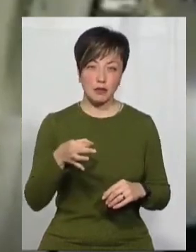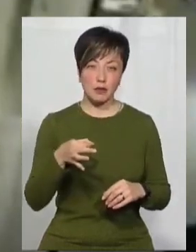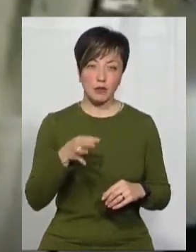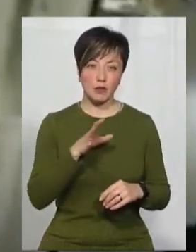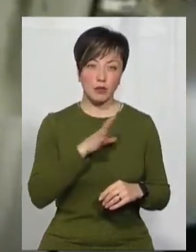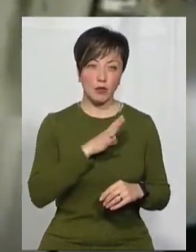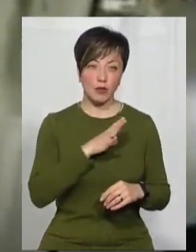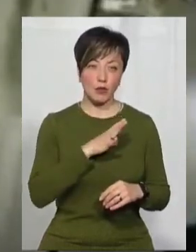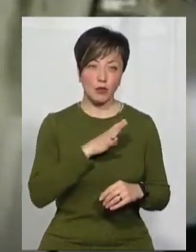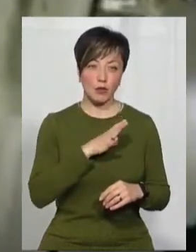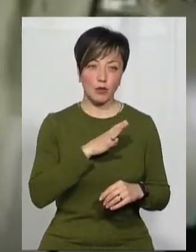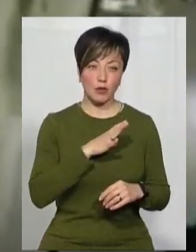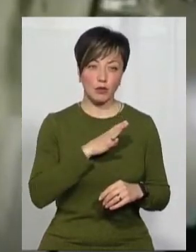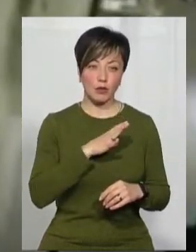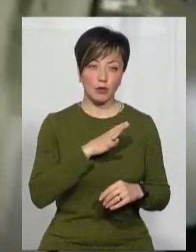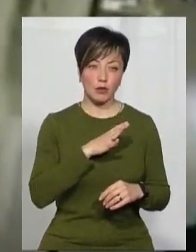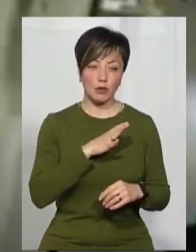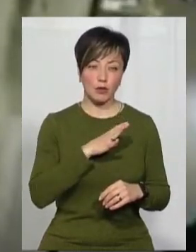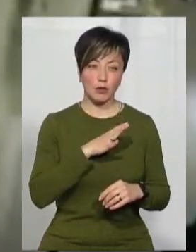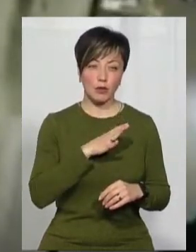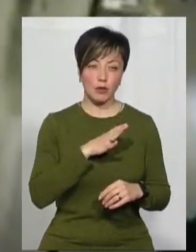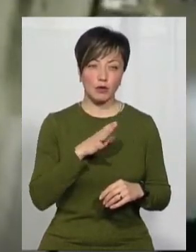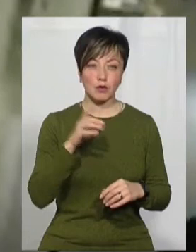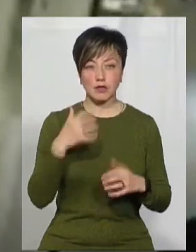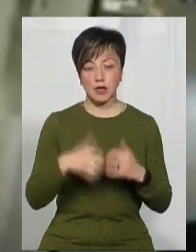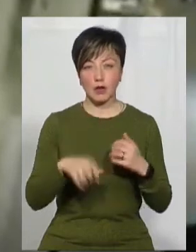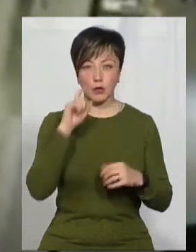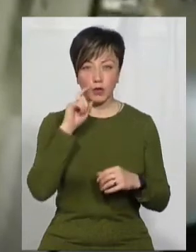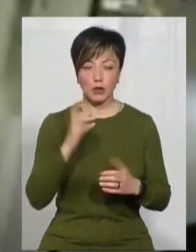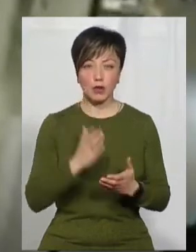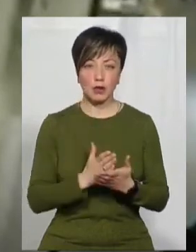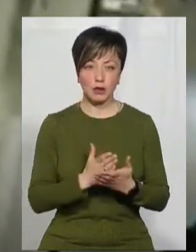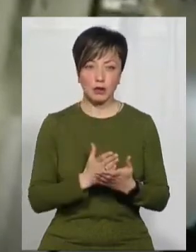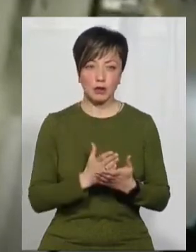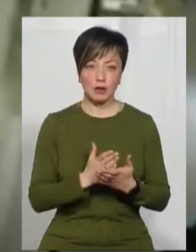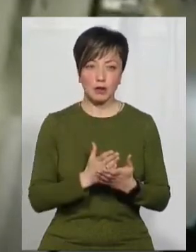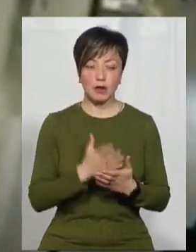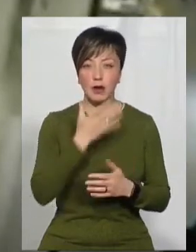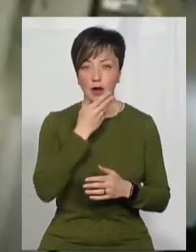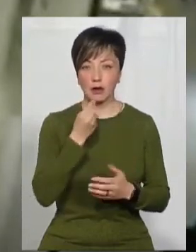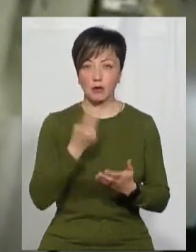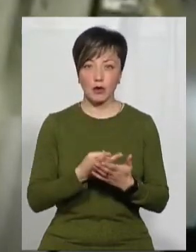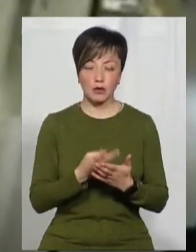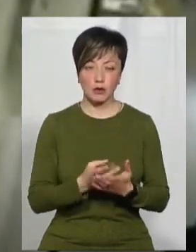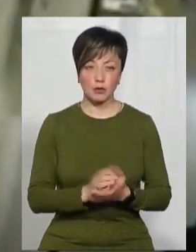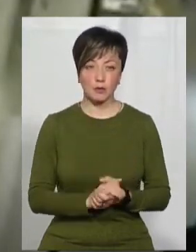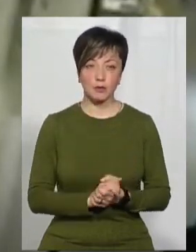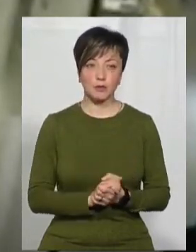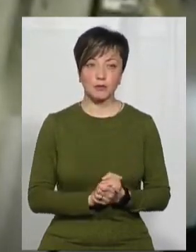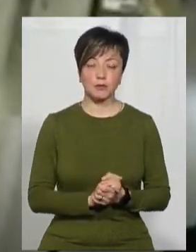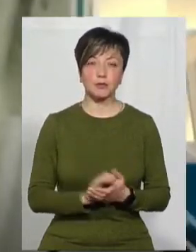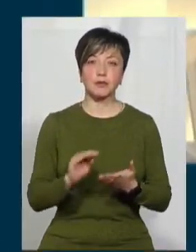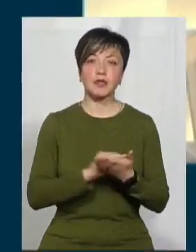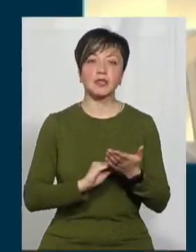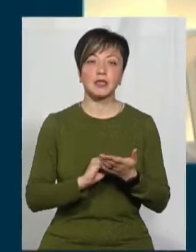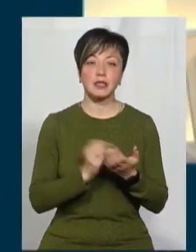це було учасників, що на так в середньому по Україні є досить гарним показником.